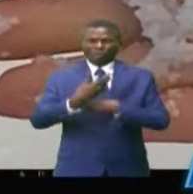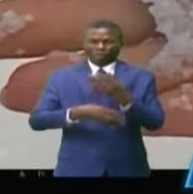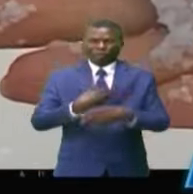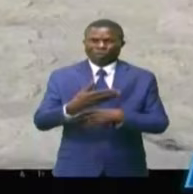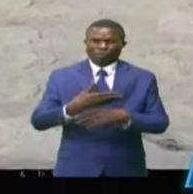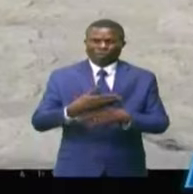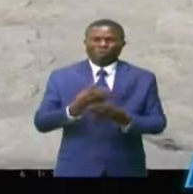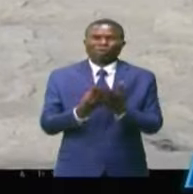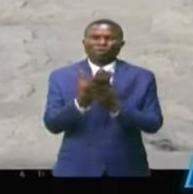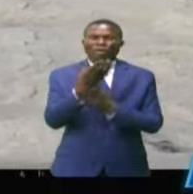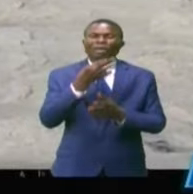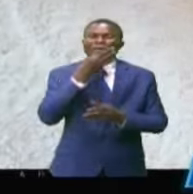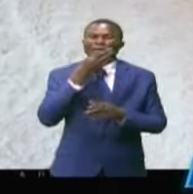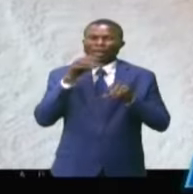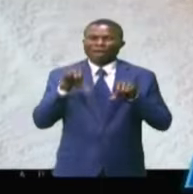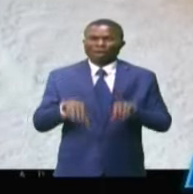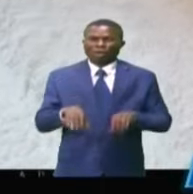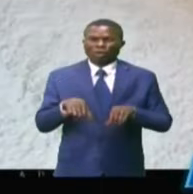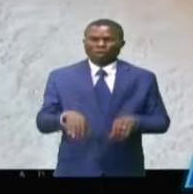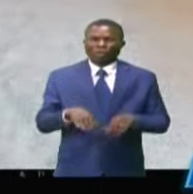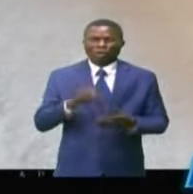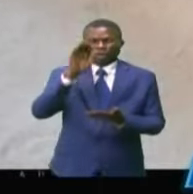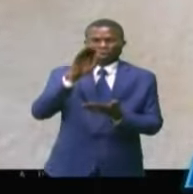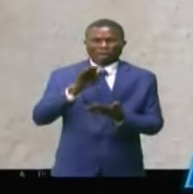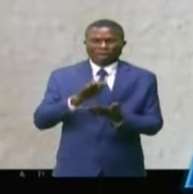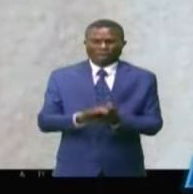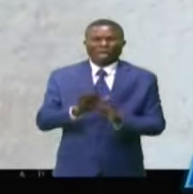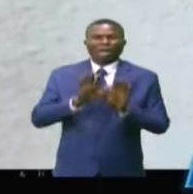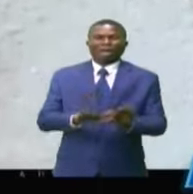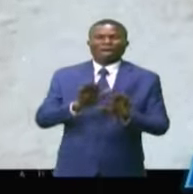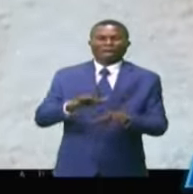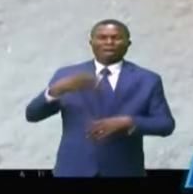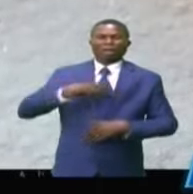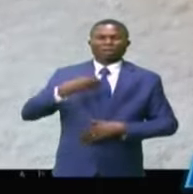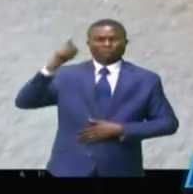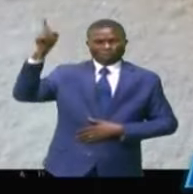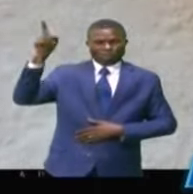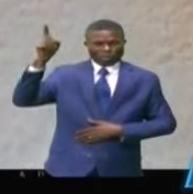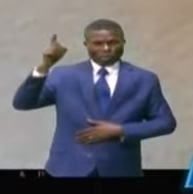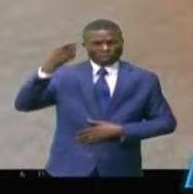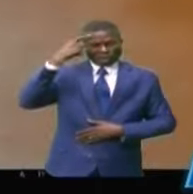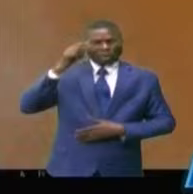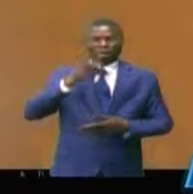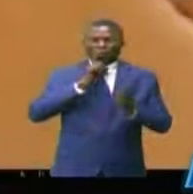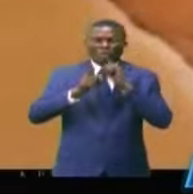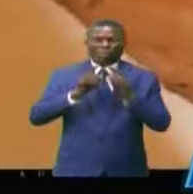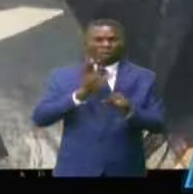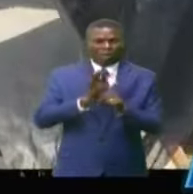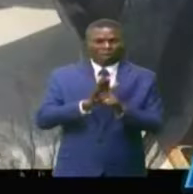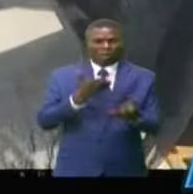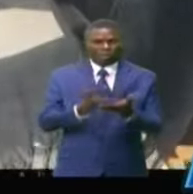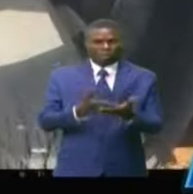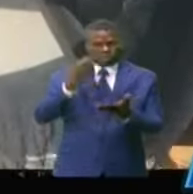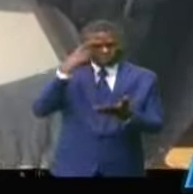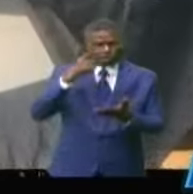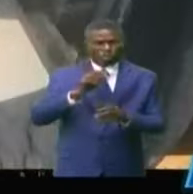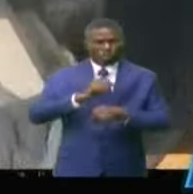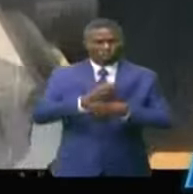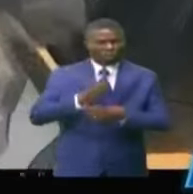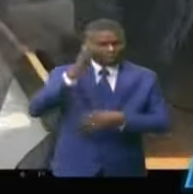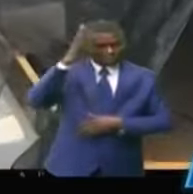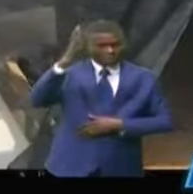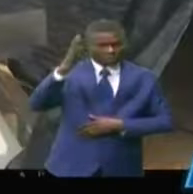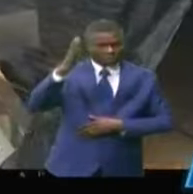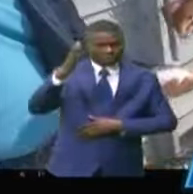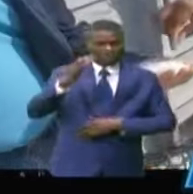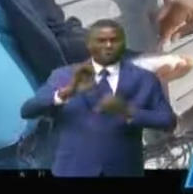la production de sel en réduisant la dépendance à la main-d'œuvre. Des pourparlers sont entrepris pour l'installation prochaine